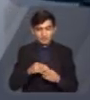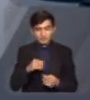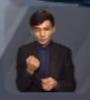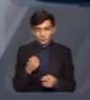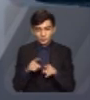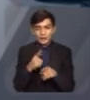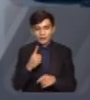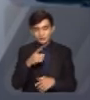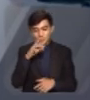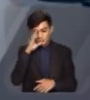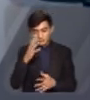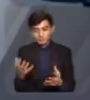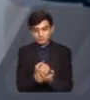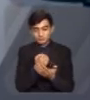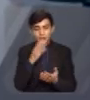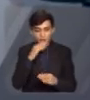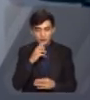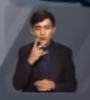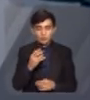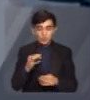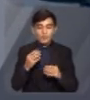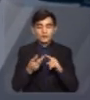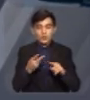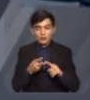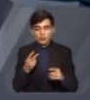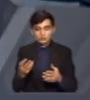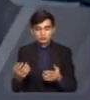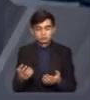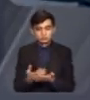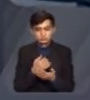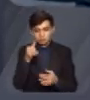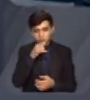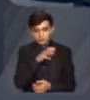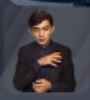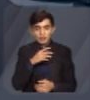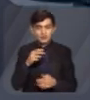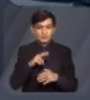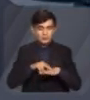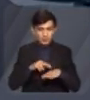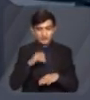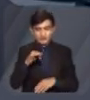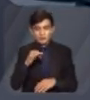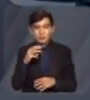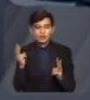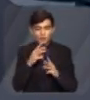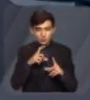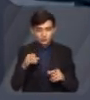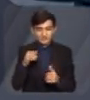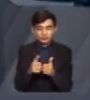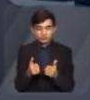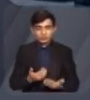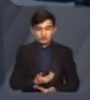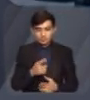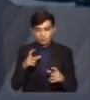одного спасли. Второго найти не смогли и побежали за помощью. Два часа пожарные, полицейские и местные жители искали